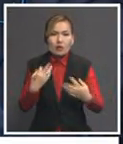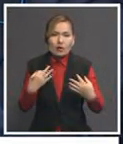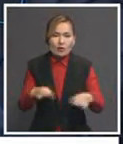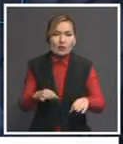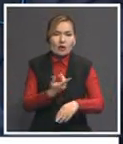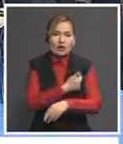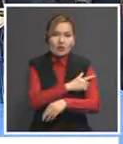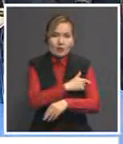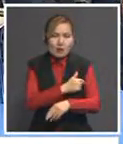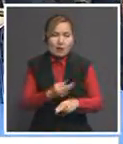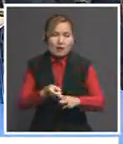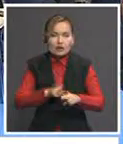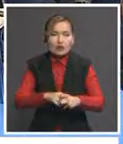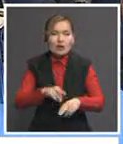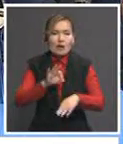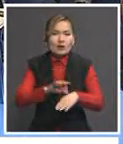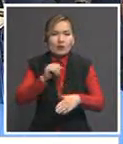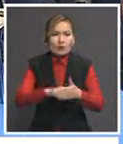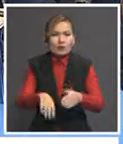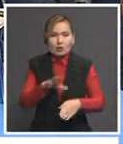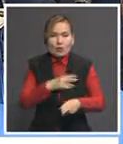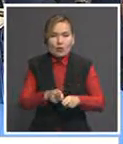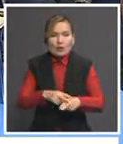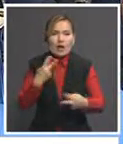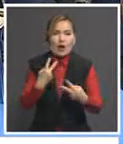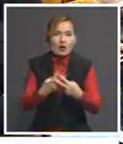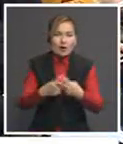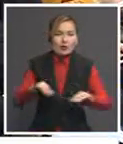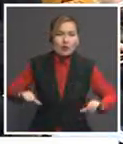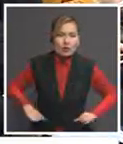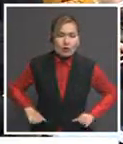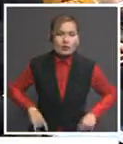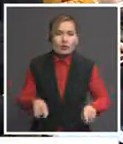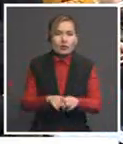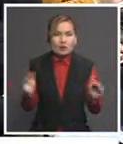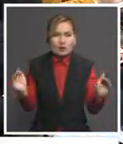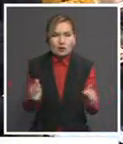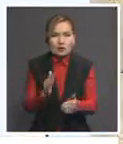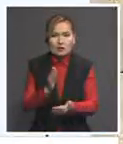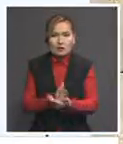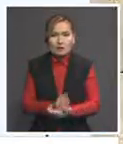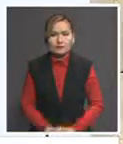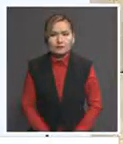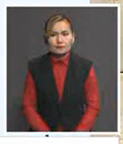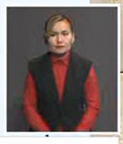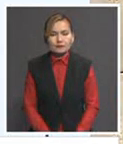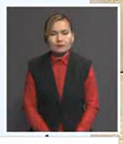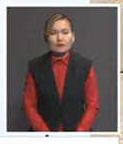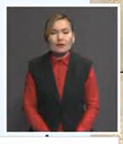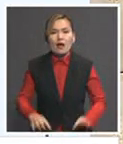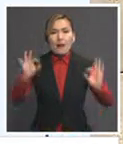тапсырды. Сондай-ақ жиында абақтыда жиі орын алатын құқық бұзушылық мәселесі де сөз болды. Мәселен,